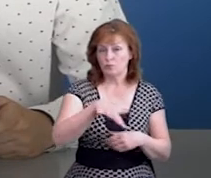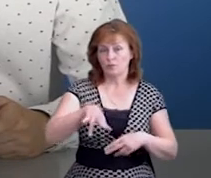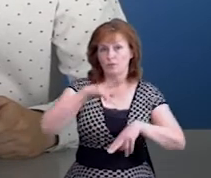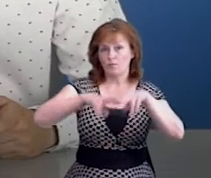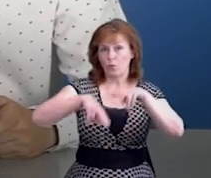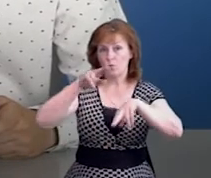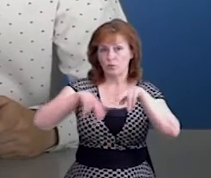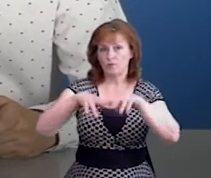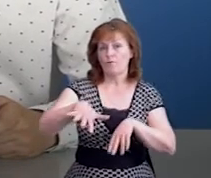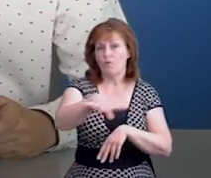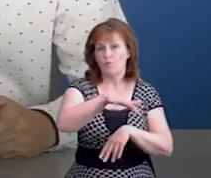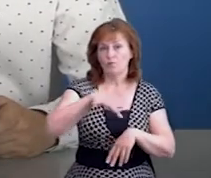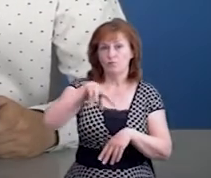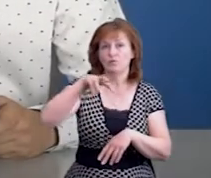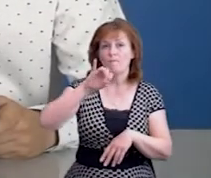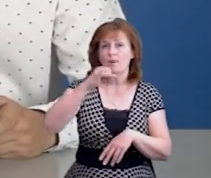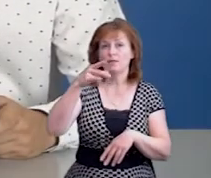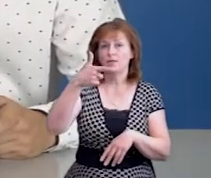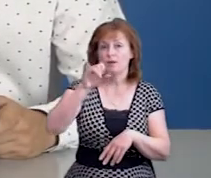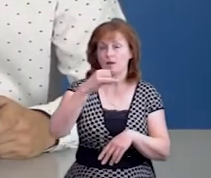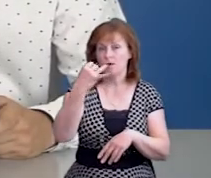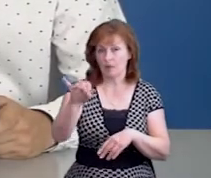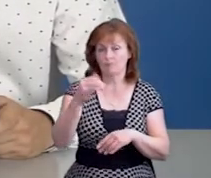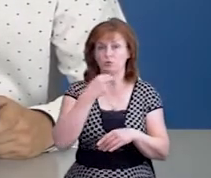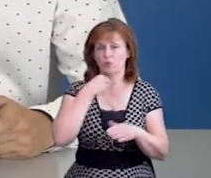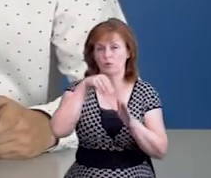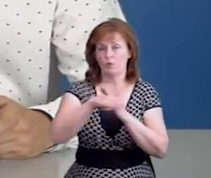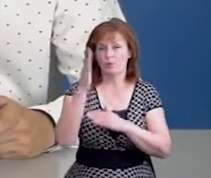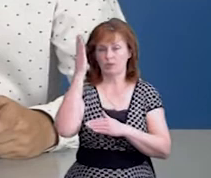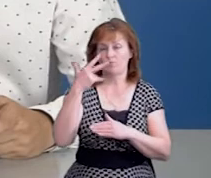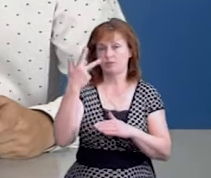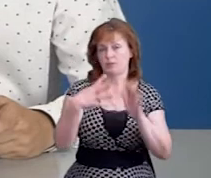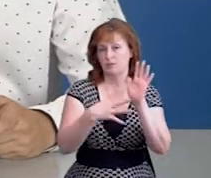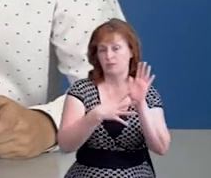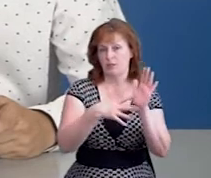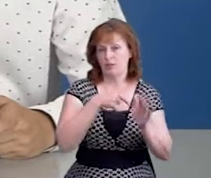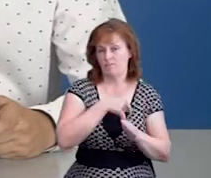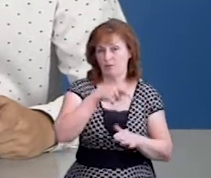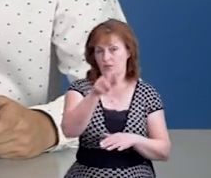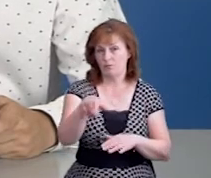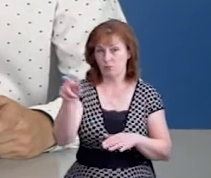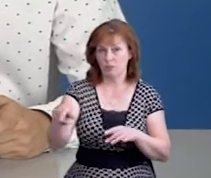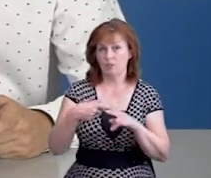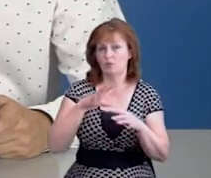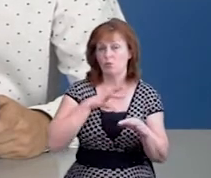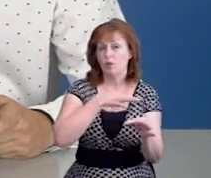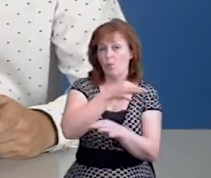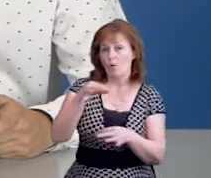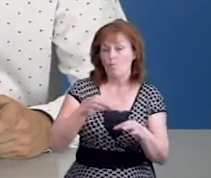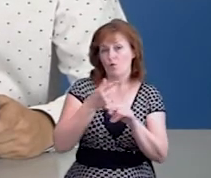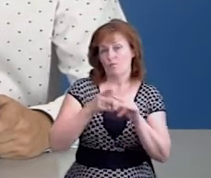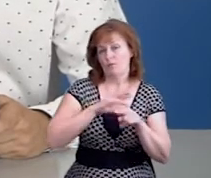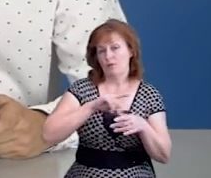урочищі «Мар'їнгай». За це рішення сьогодні проголосували 39 з 46 учасників обговорення, яке відбувалося у